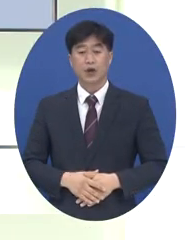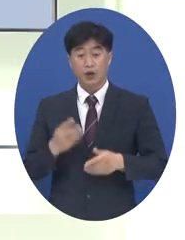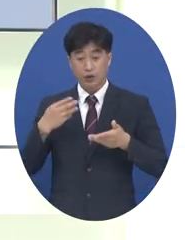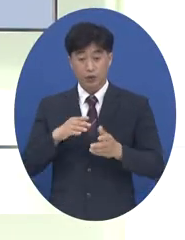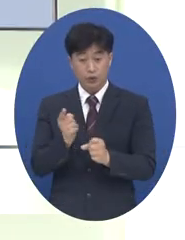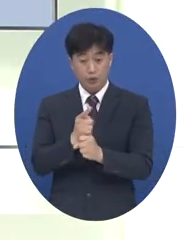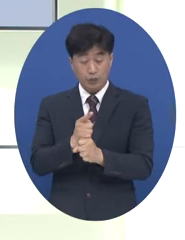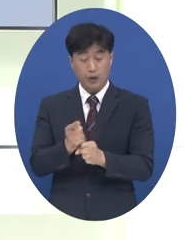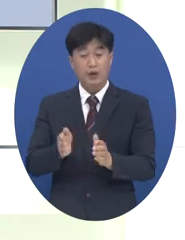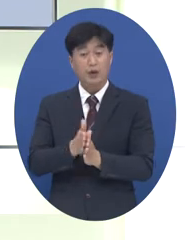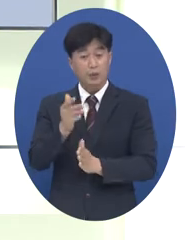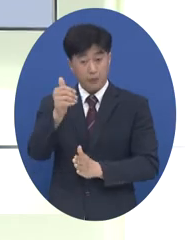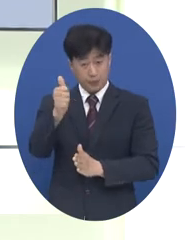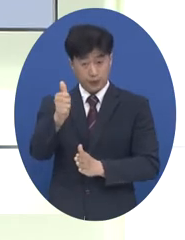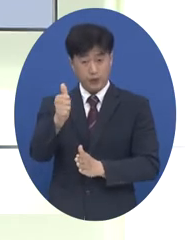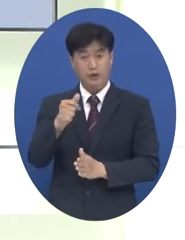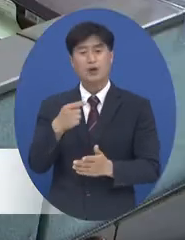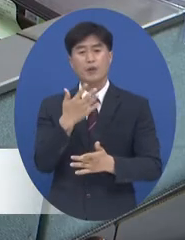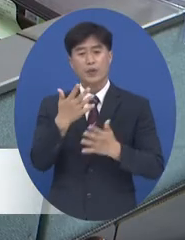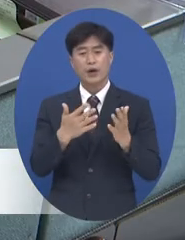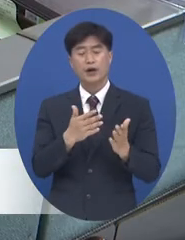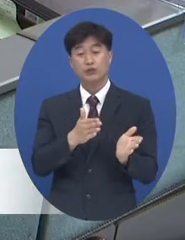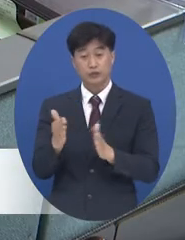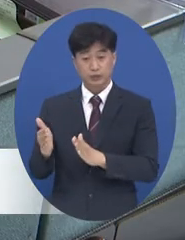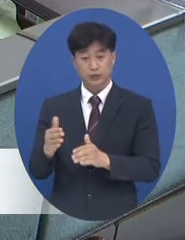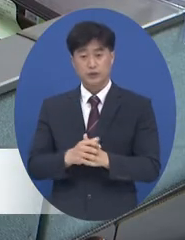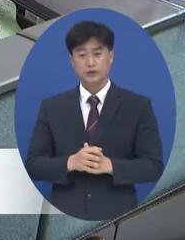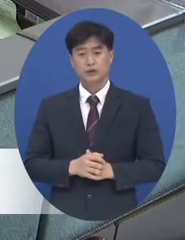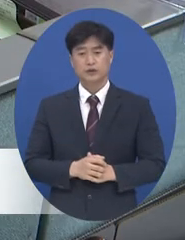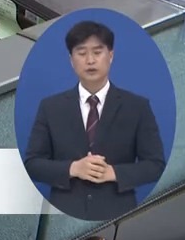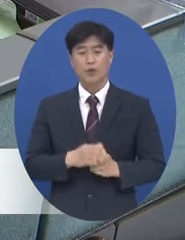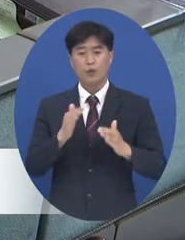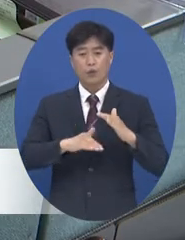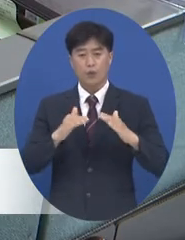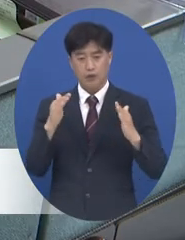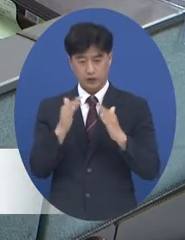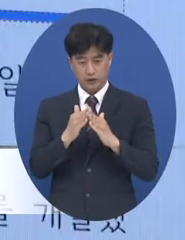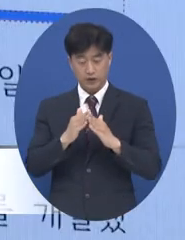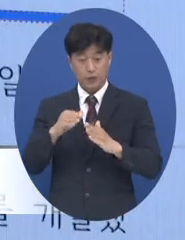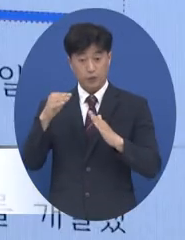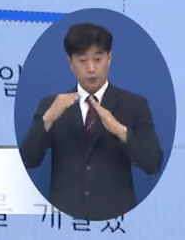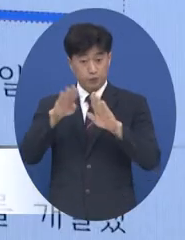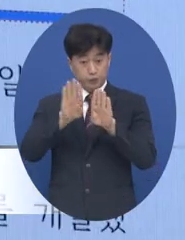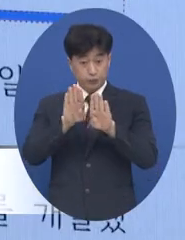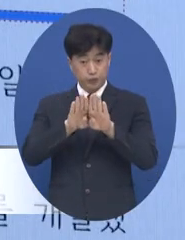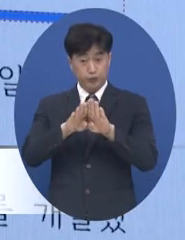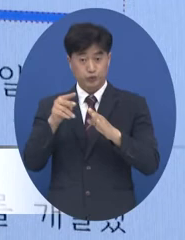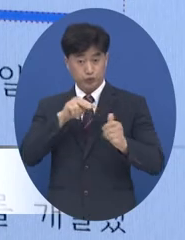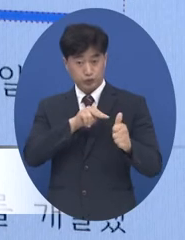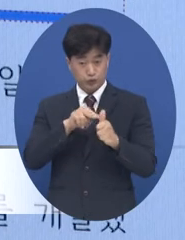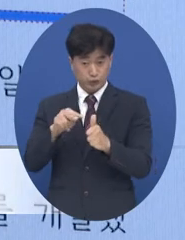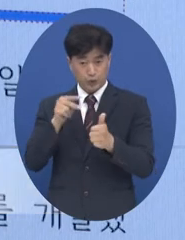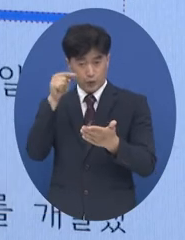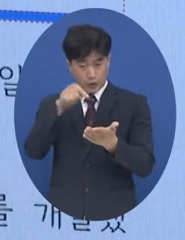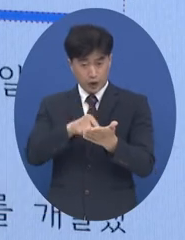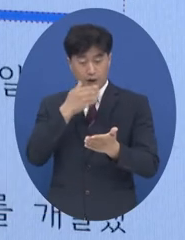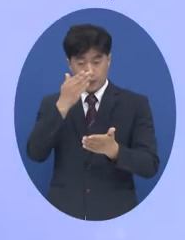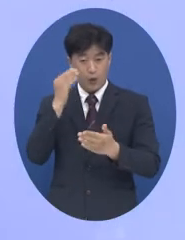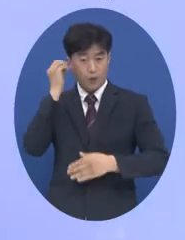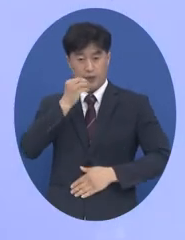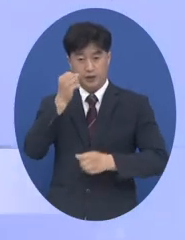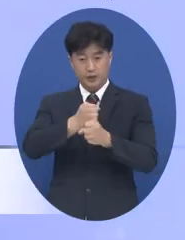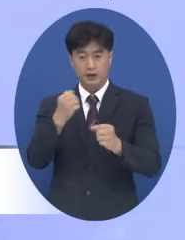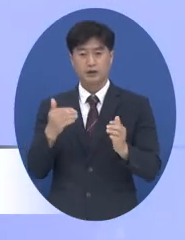경기도 소방재난본부 가 이런 화재 사고에 대비해 공동 주택 옥상 출입문 정보를 한눈에 볼수있는 홈페이지 를 개발했습니다